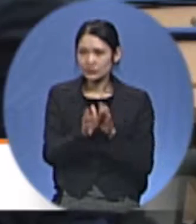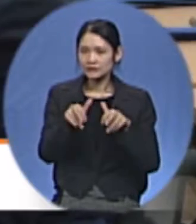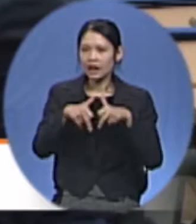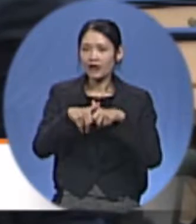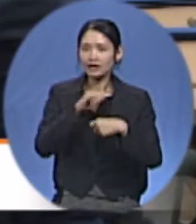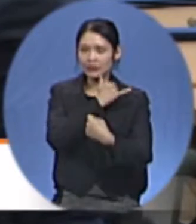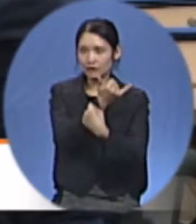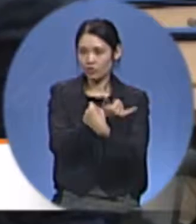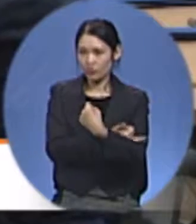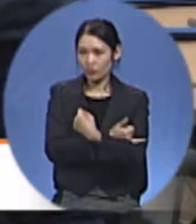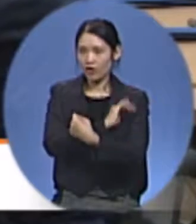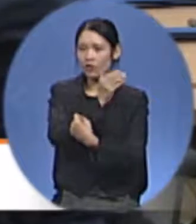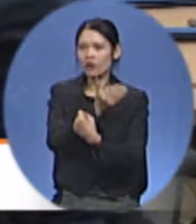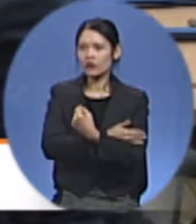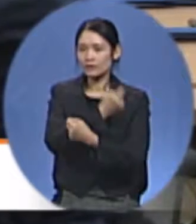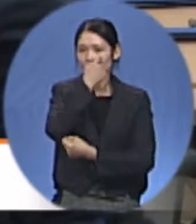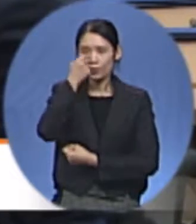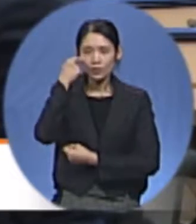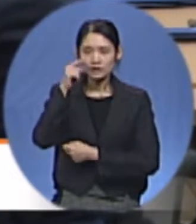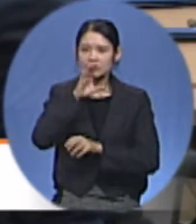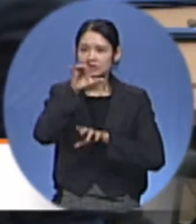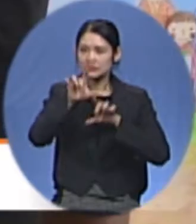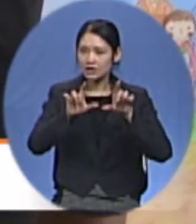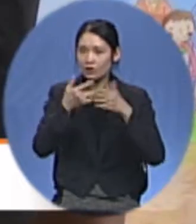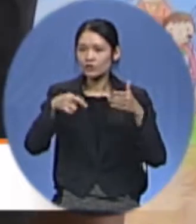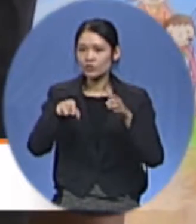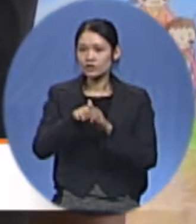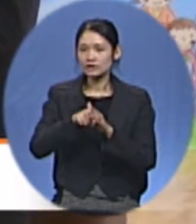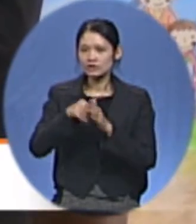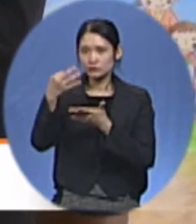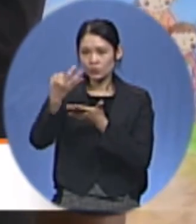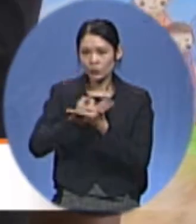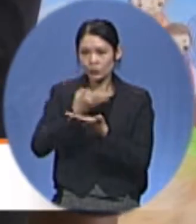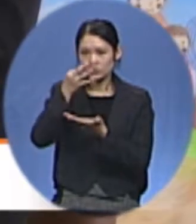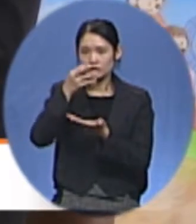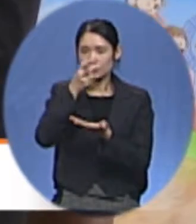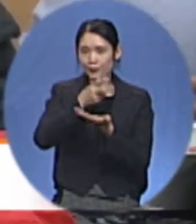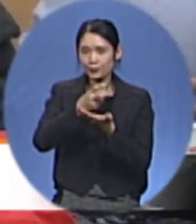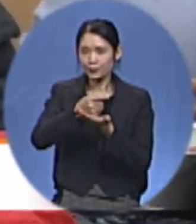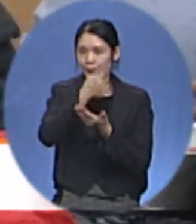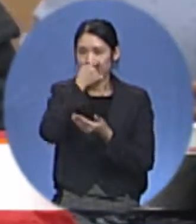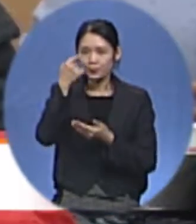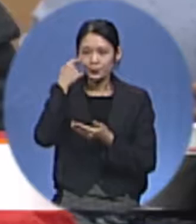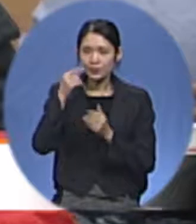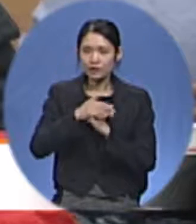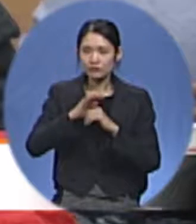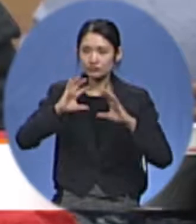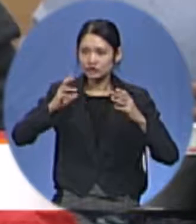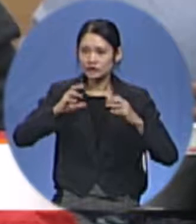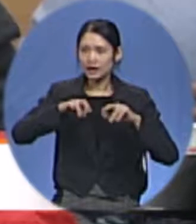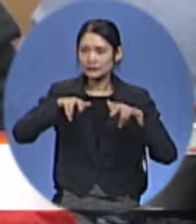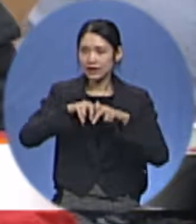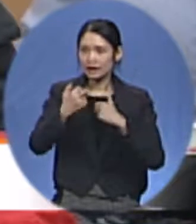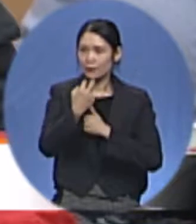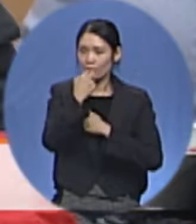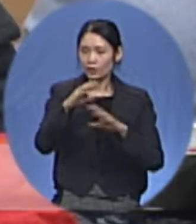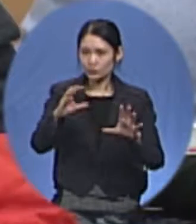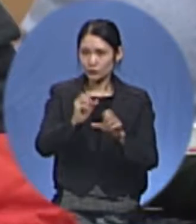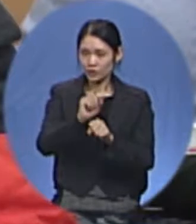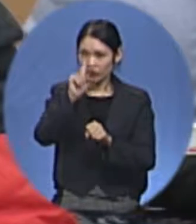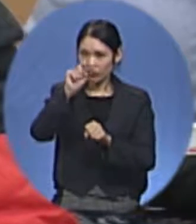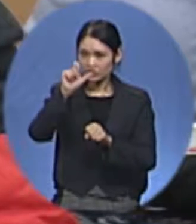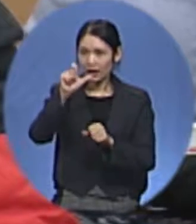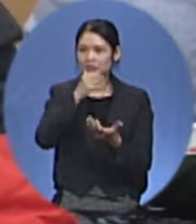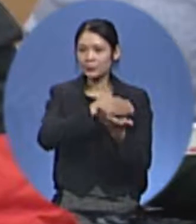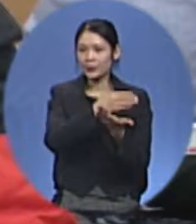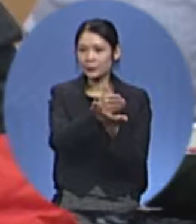장애인의 인권과 권리 보장을 실현할 수 있는 소득보장 체계 개선, 국가장애보험 등 총 15가지의 장애